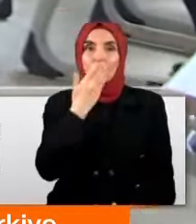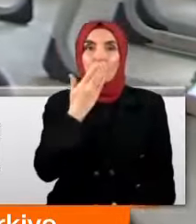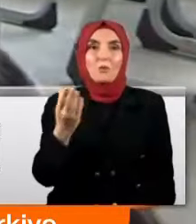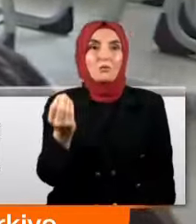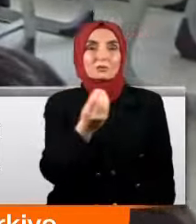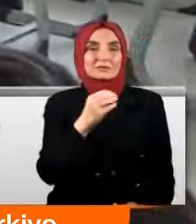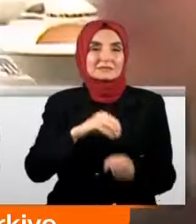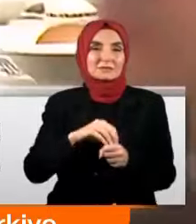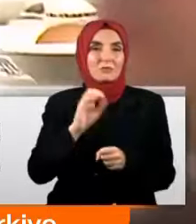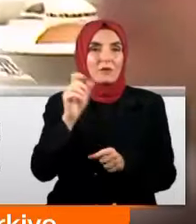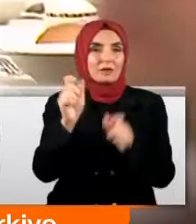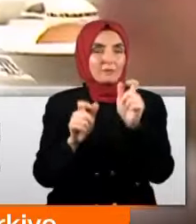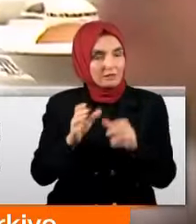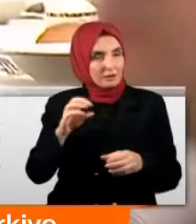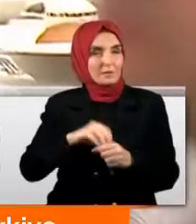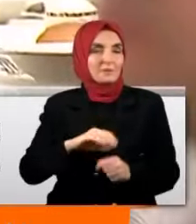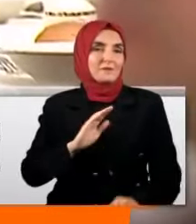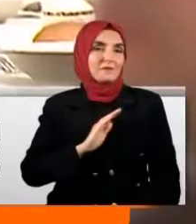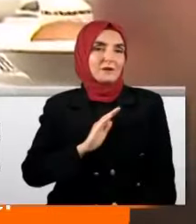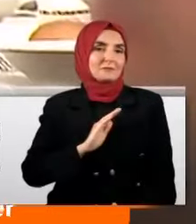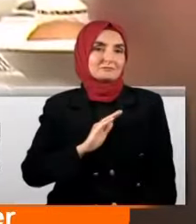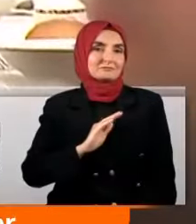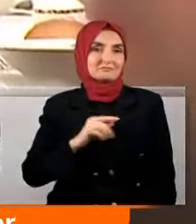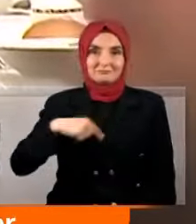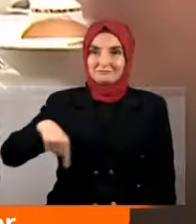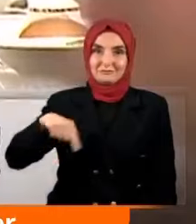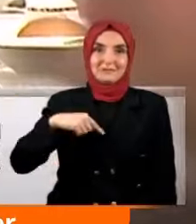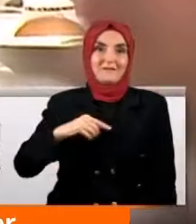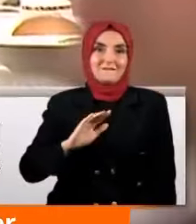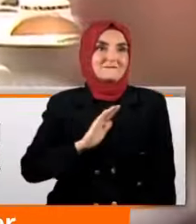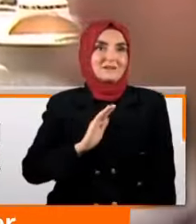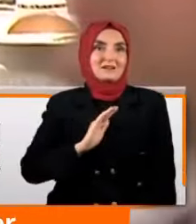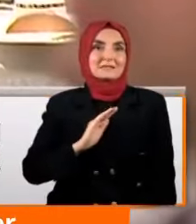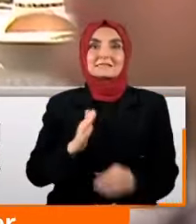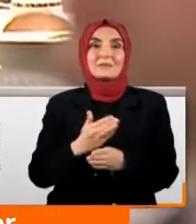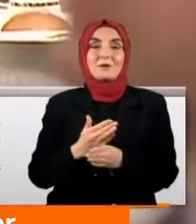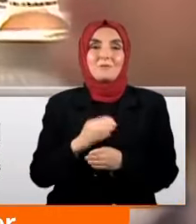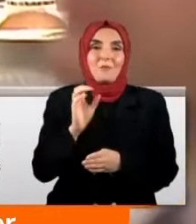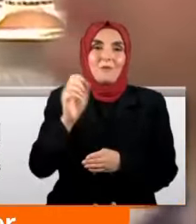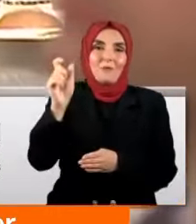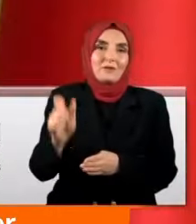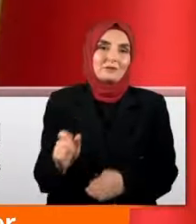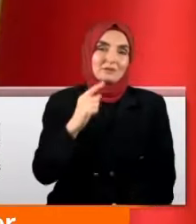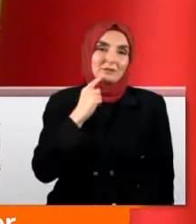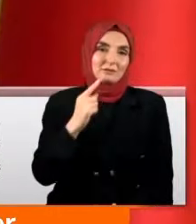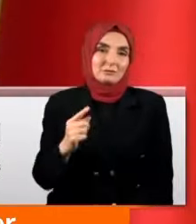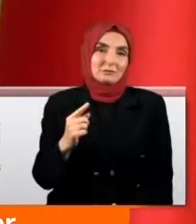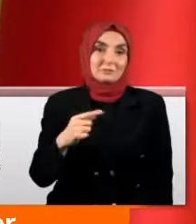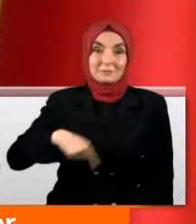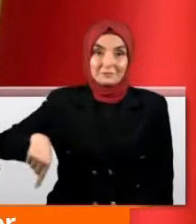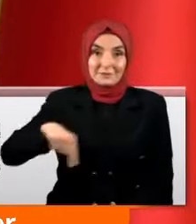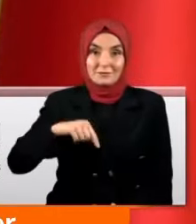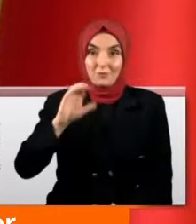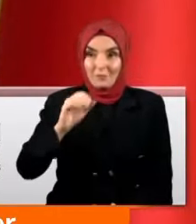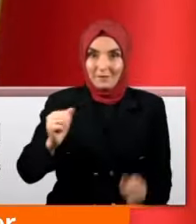de kapsayacak. Bizim varlık sebebimiz öğretmenlerimizdir. Biz öğretmenlerimizle var